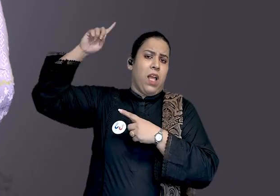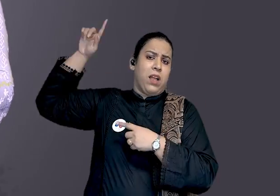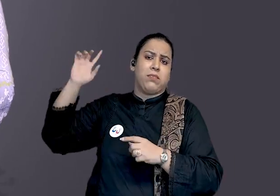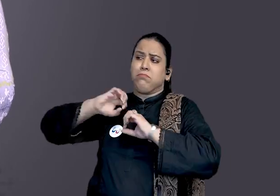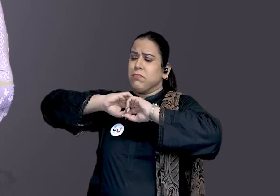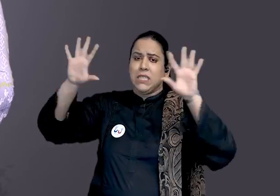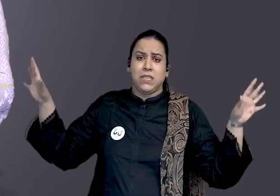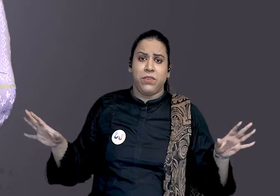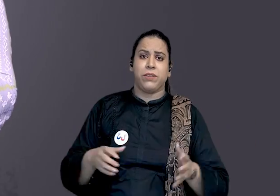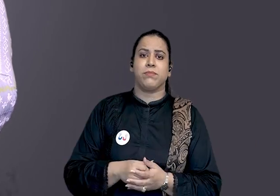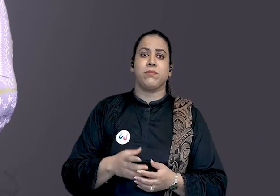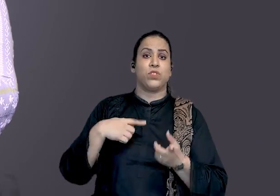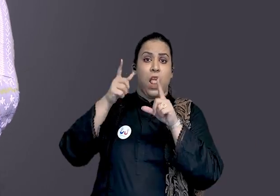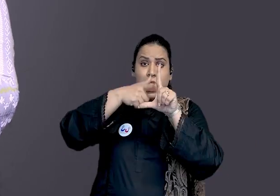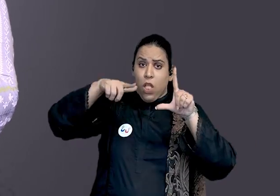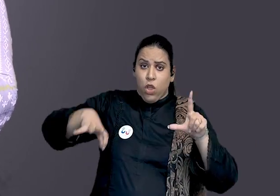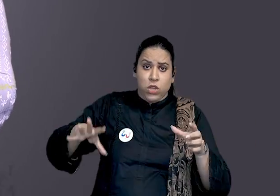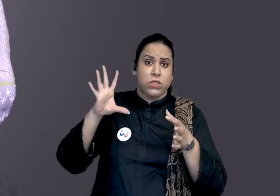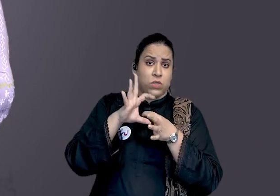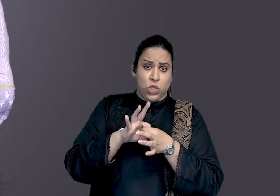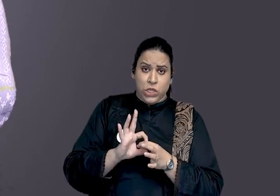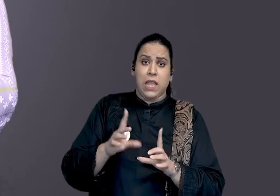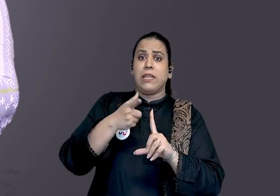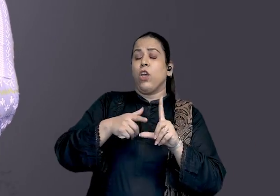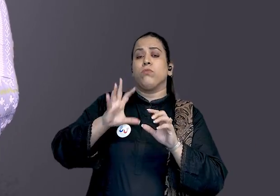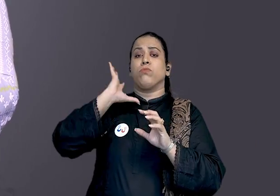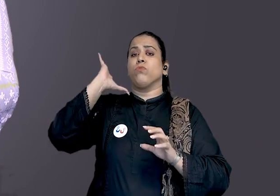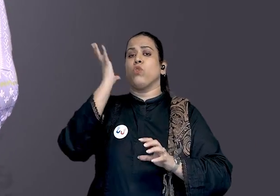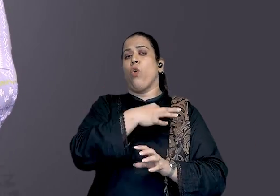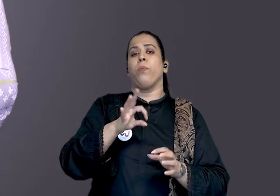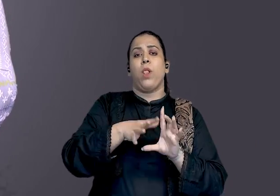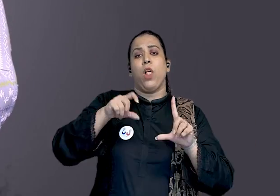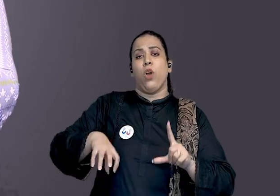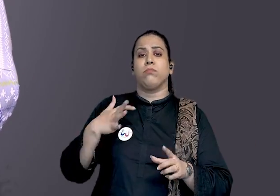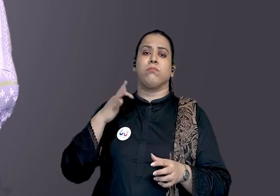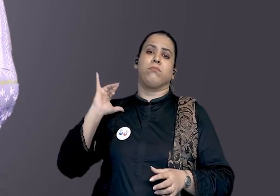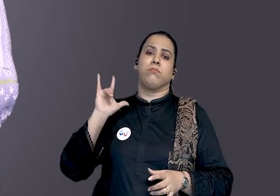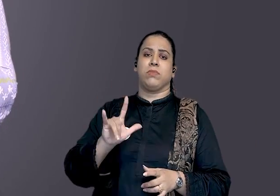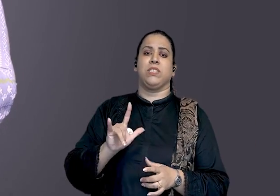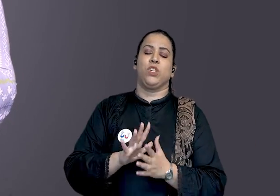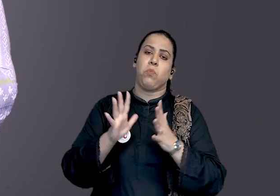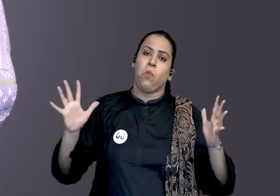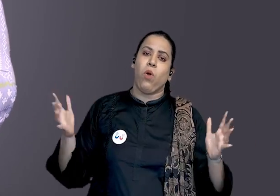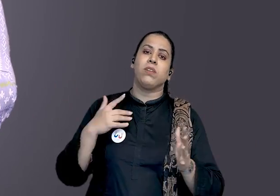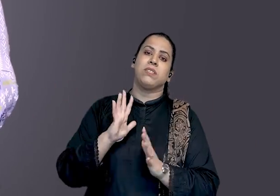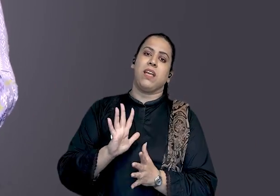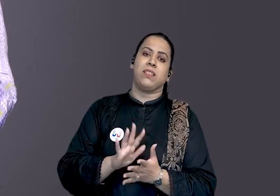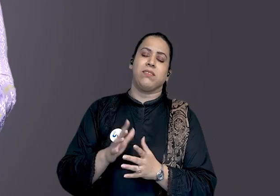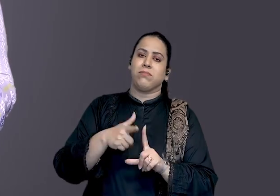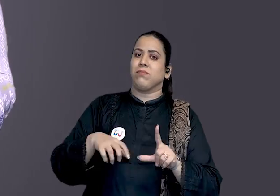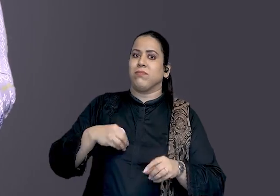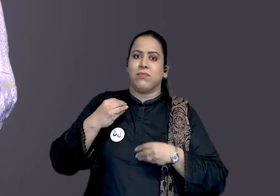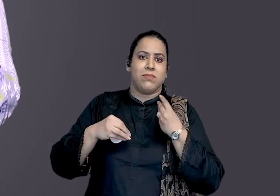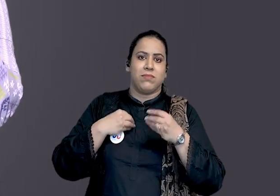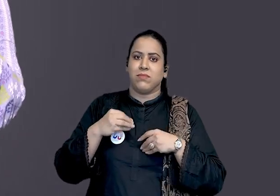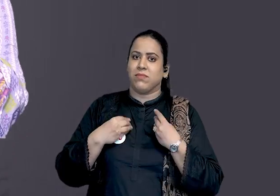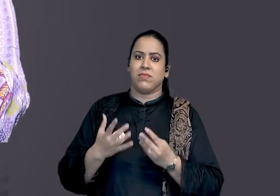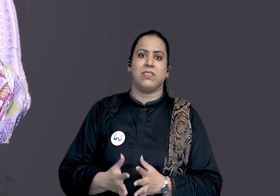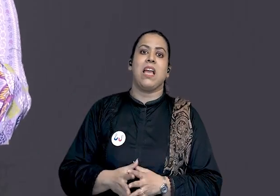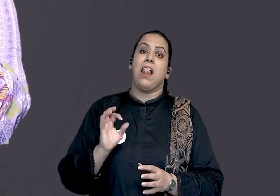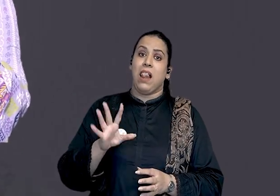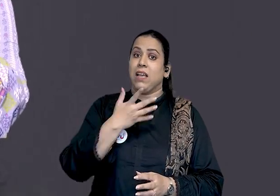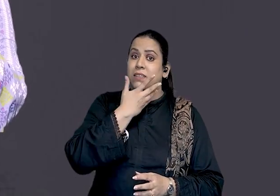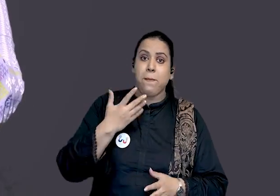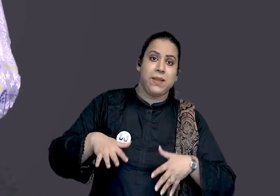ہے وہ اس میں انٹرسٹنگ لگتا ہے، مزہ آتا ہے آپ کو پڑھ کے۔ اور چیزوں کا آغاز کہ میو اسکول آف آرٹ جو ہے وہ کہاں سے شروع ہوا، کون